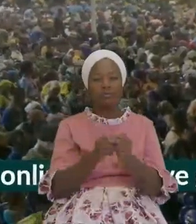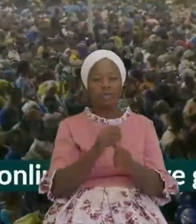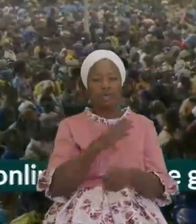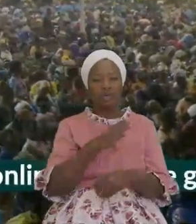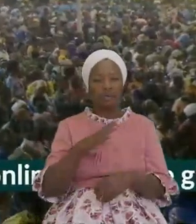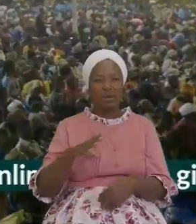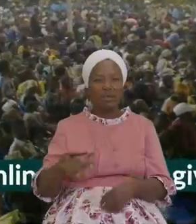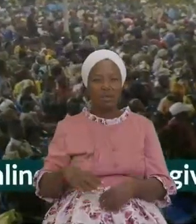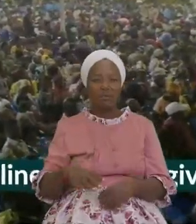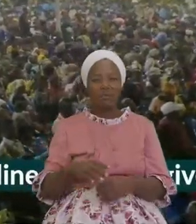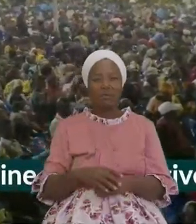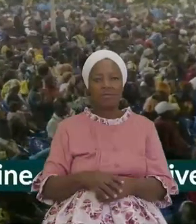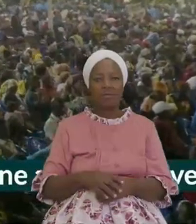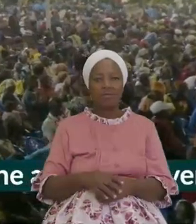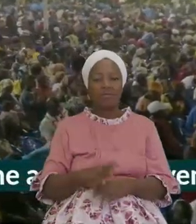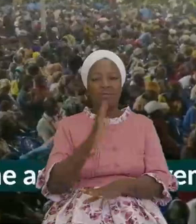déjeuner avec Christ.